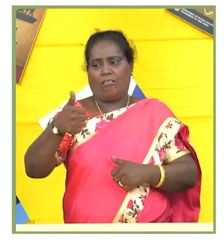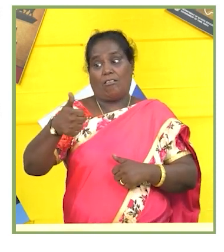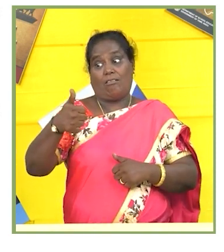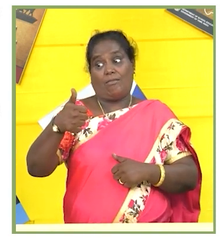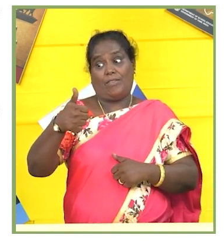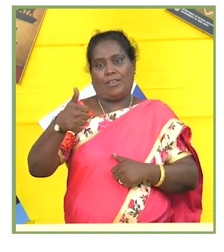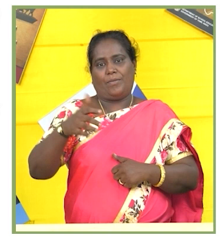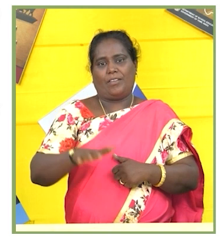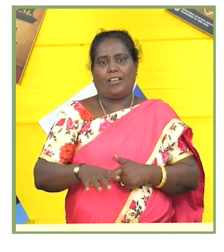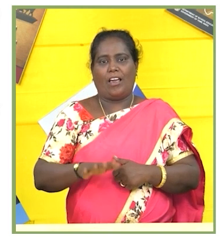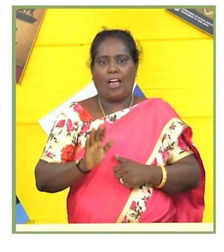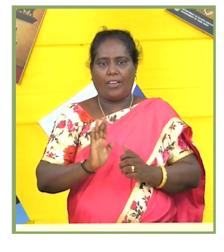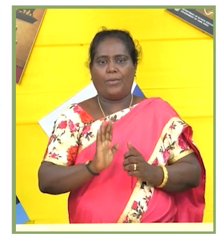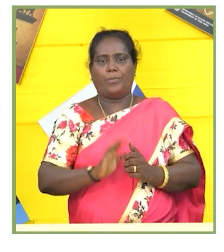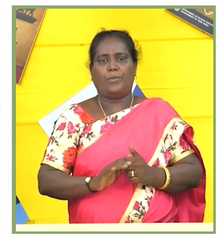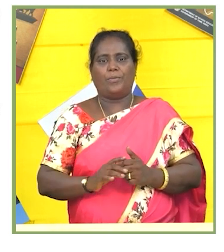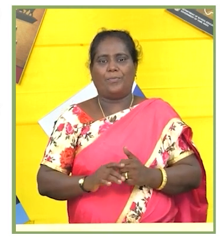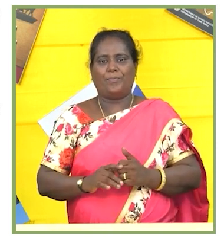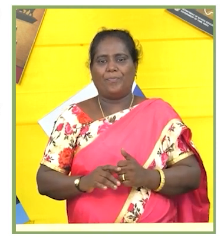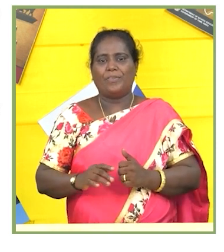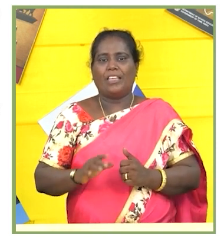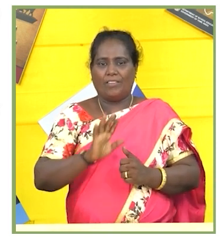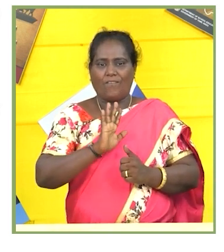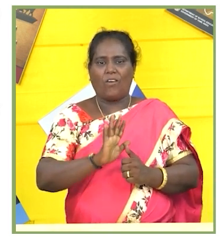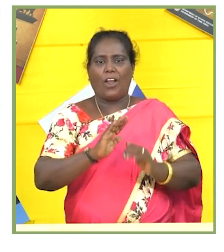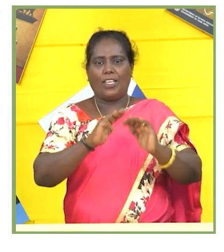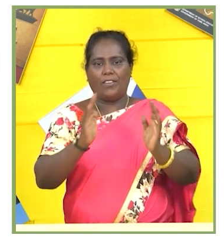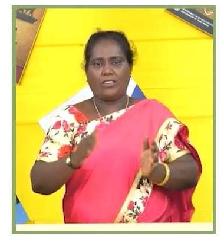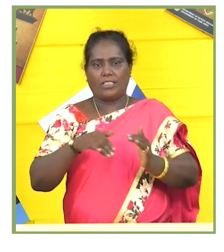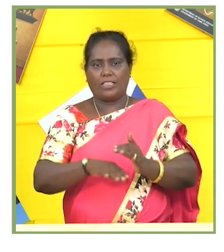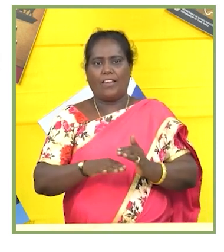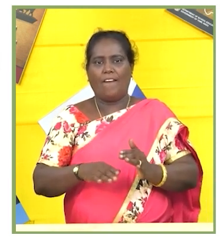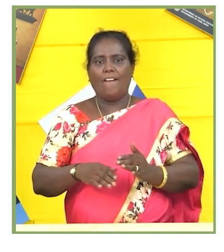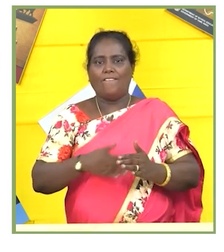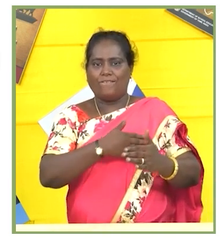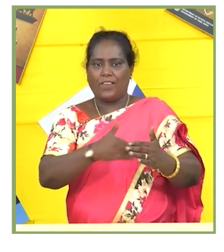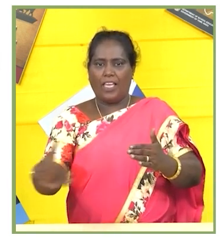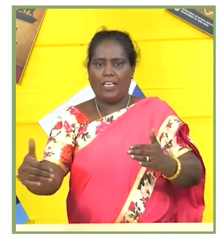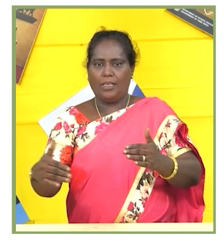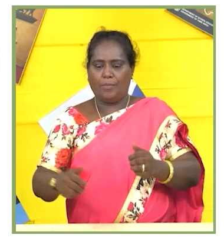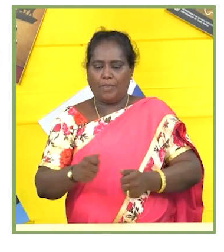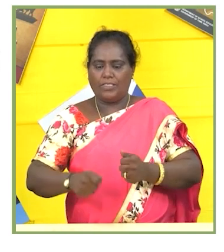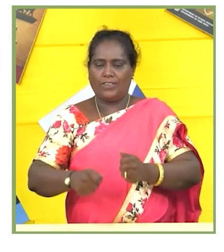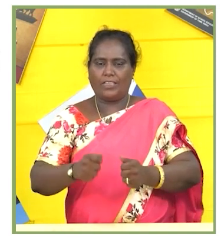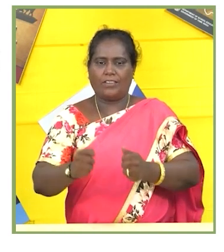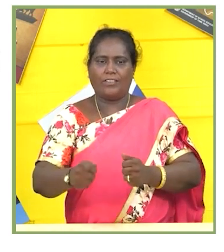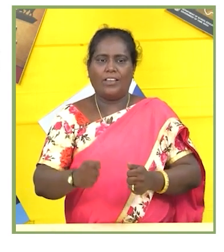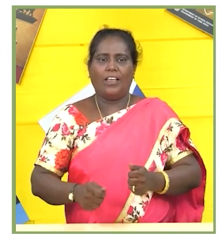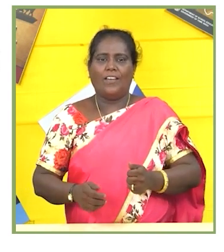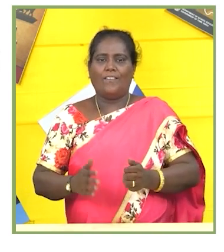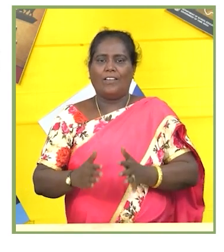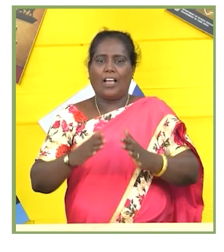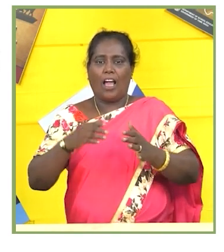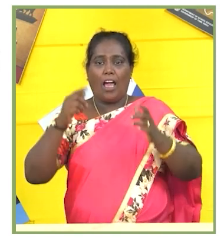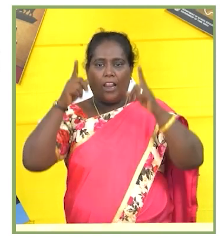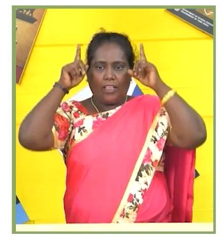யாராலும் அடக்க முடியவில்லை என்றால் காளை வெற்றி பெற்றதாக அறிவிக்கப்படும். இதுவே வாடிவாசல் ஜல்லிக்கட்டு.